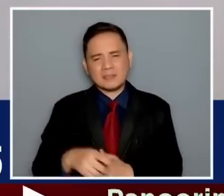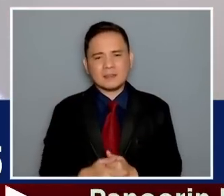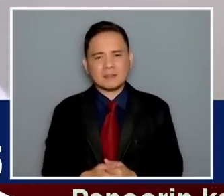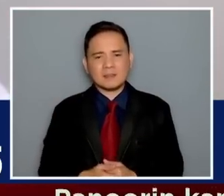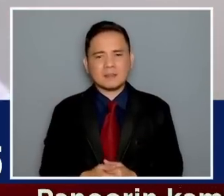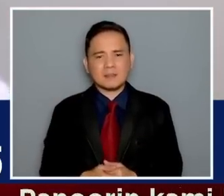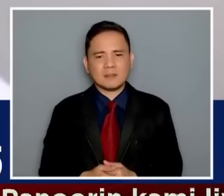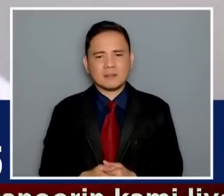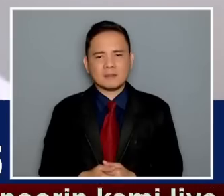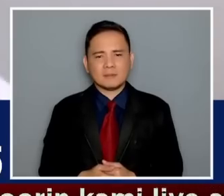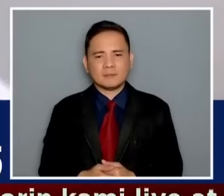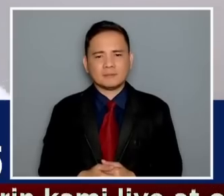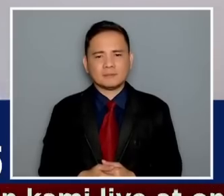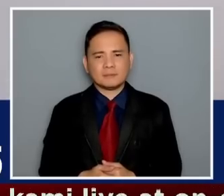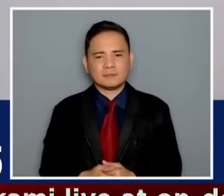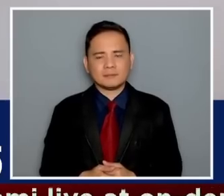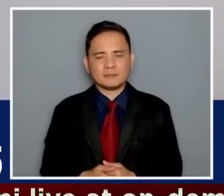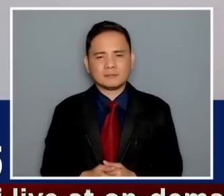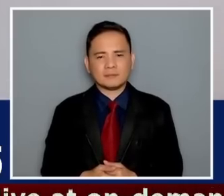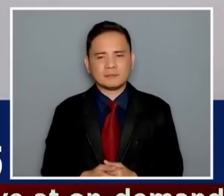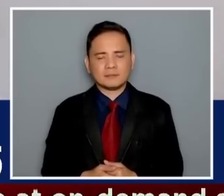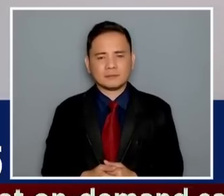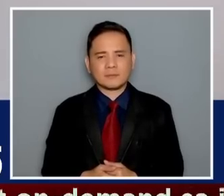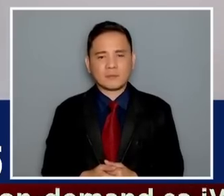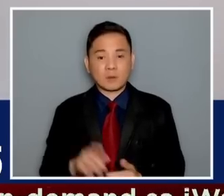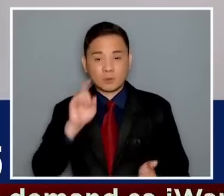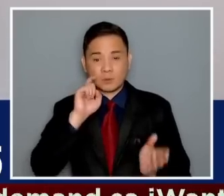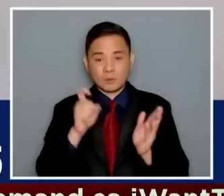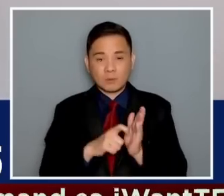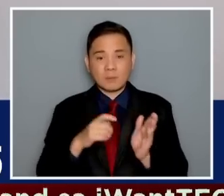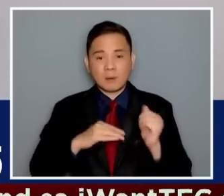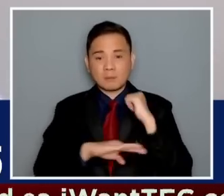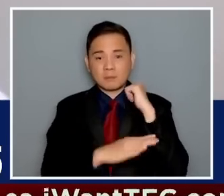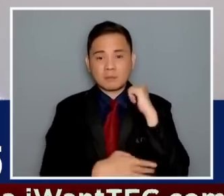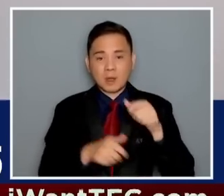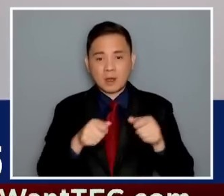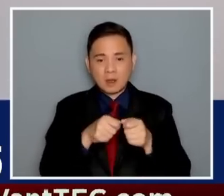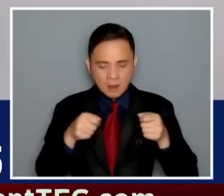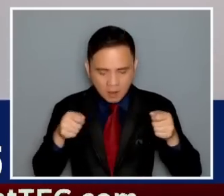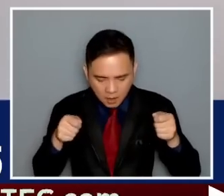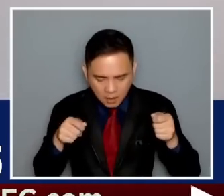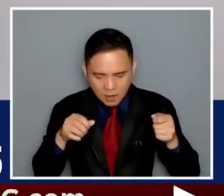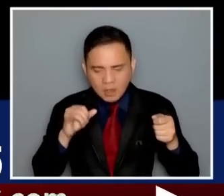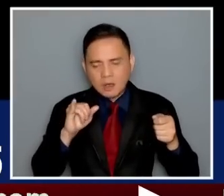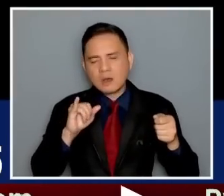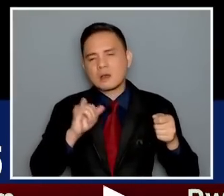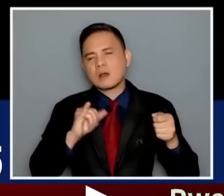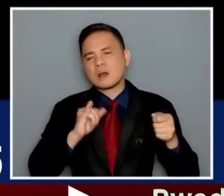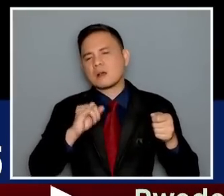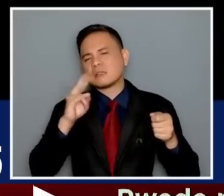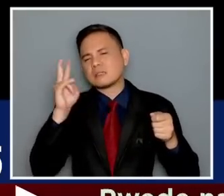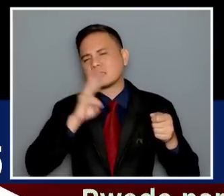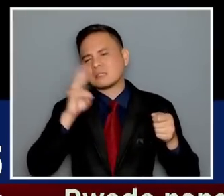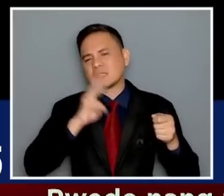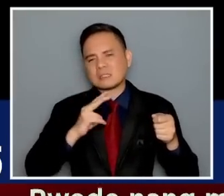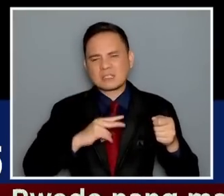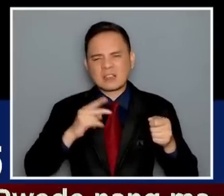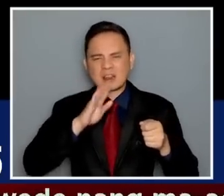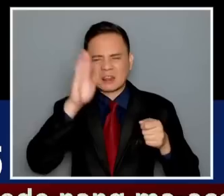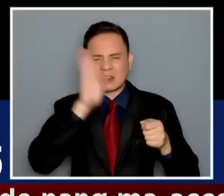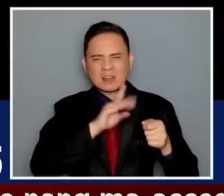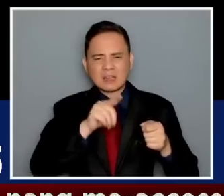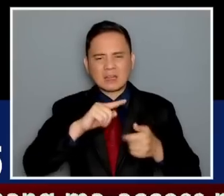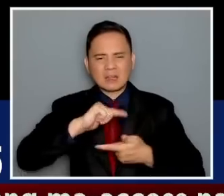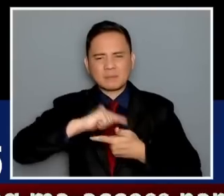po. Pagkatingin ko po sa bag ko, laptop ko po pala talaga yung nabasag. Ang di niya